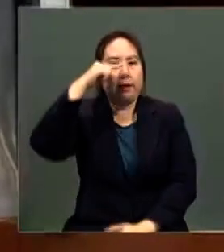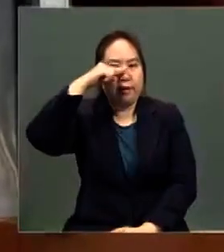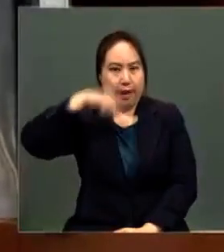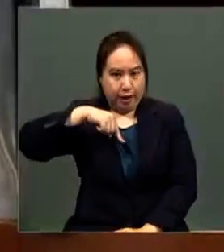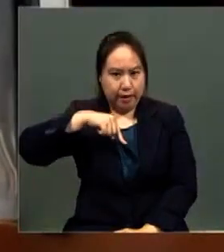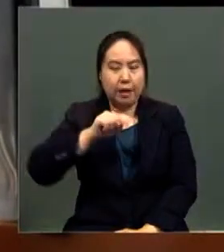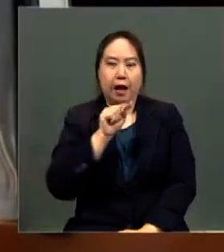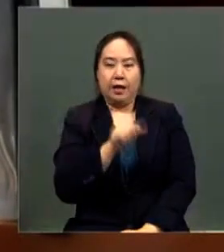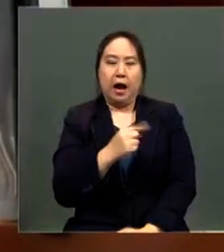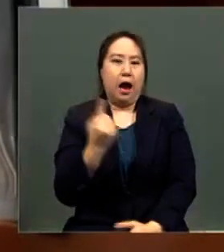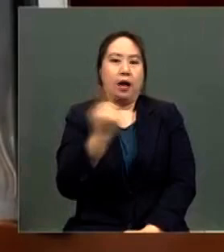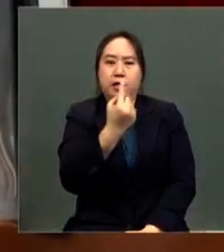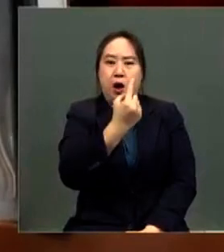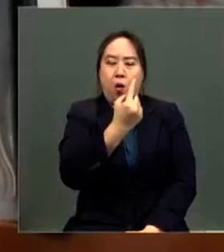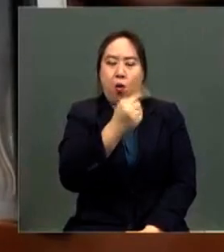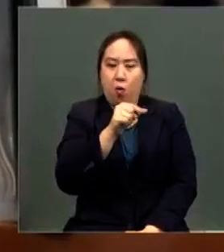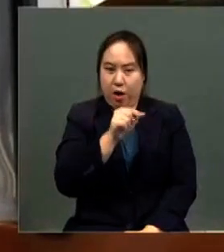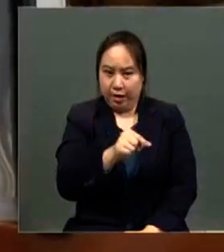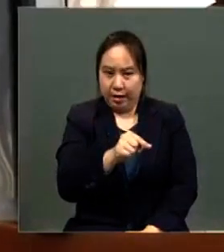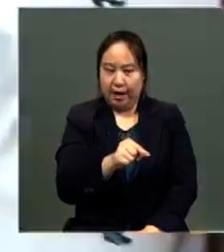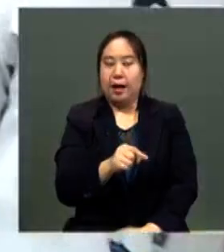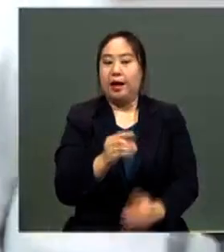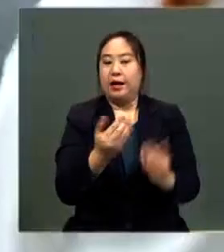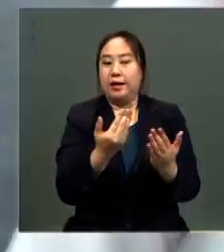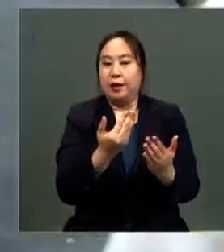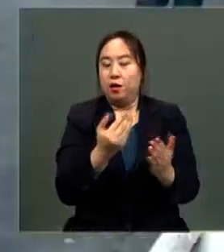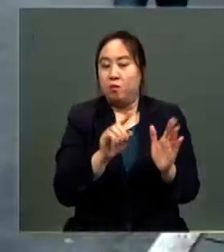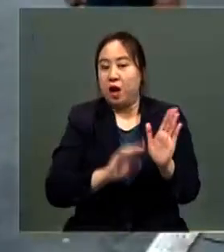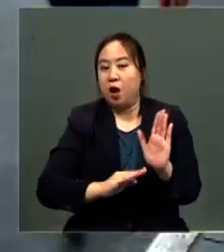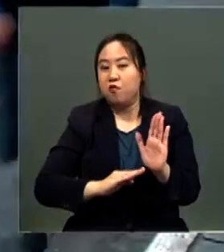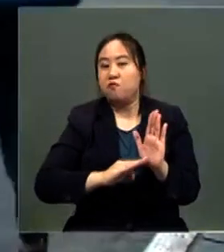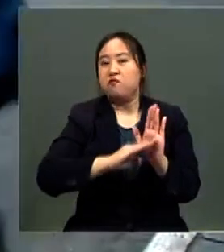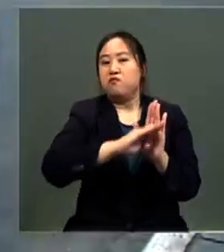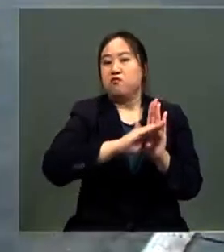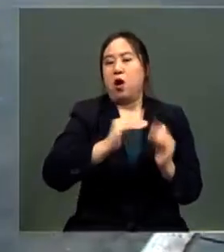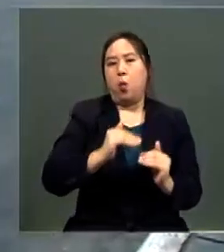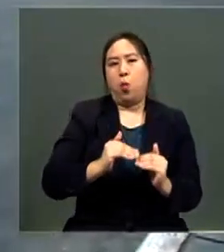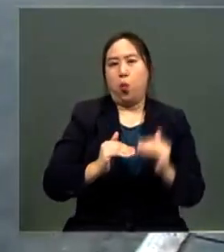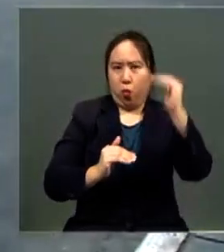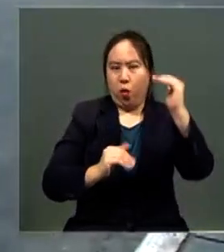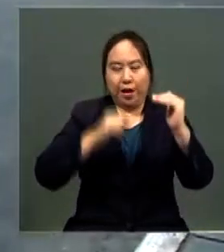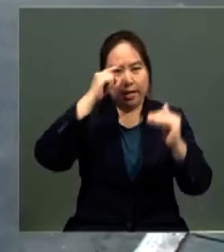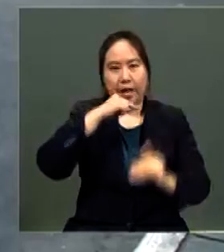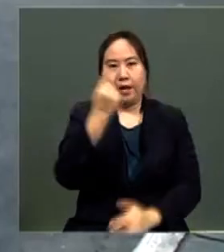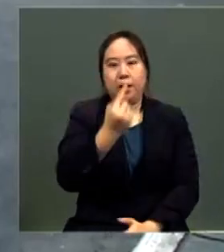ป็นประเทศเดียวที่ได้รับการปรับอัตราการฟื้นฟูได้ดีกว่าประเทศอื่น